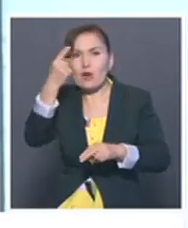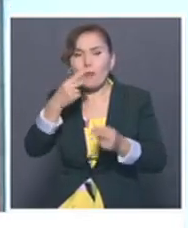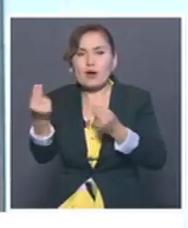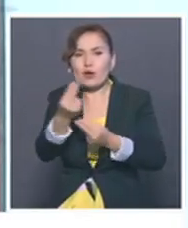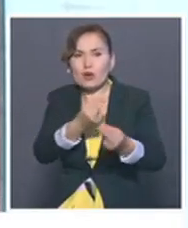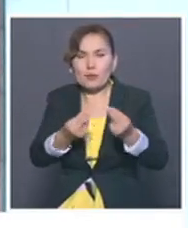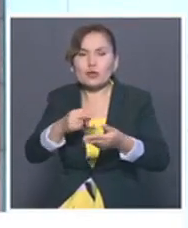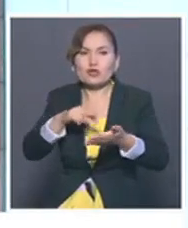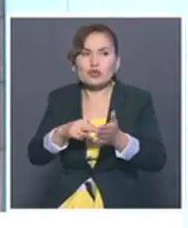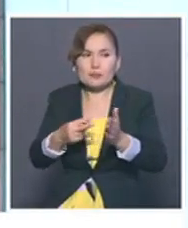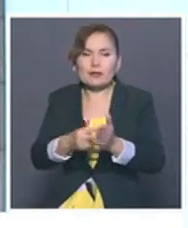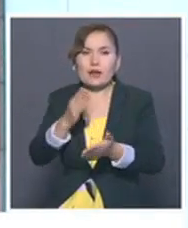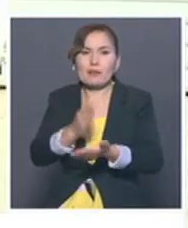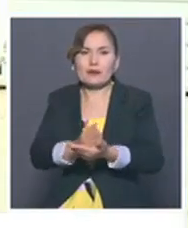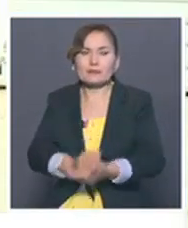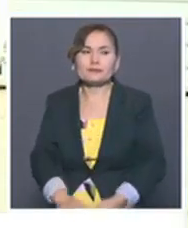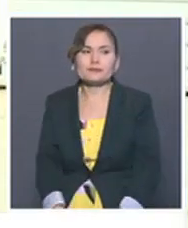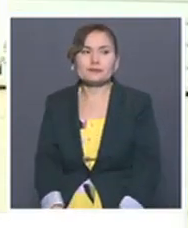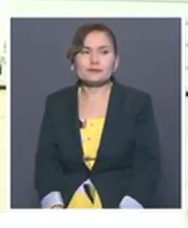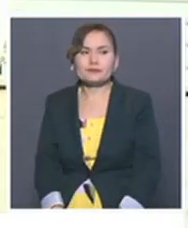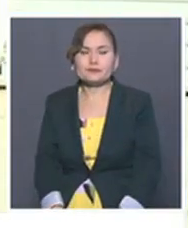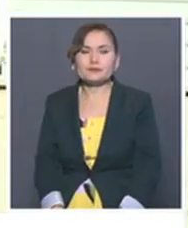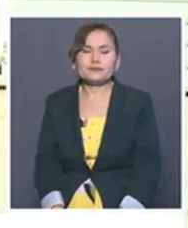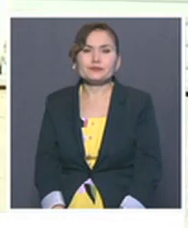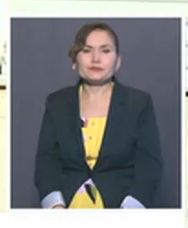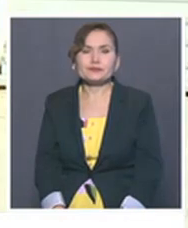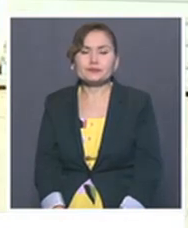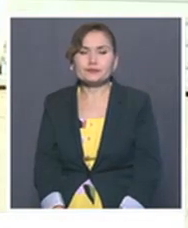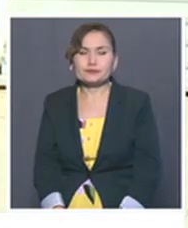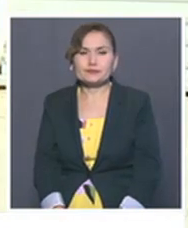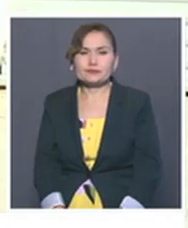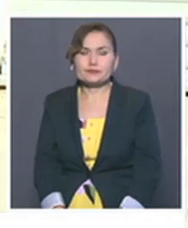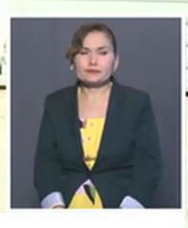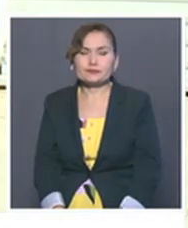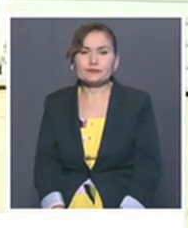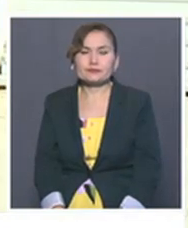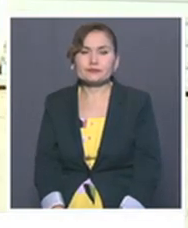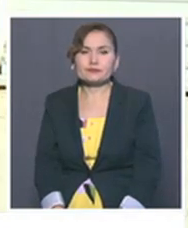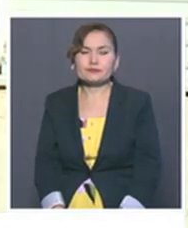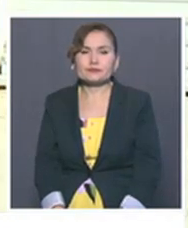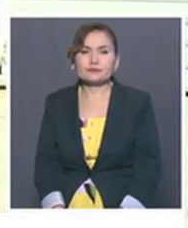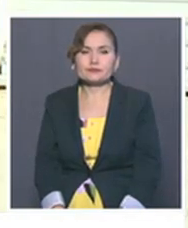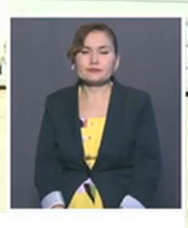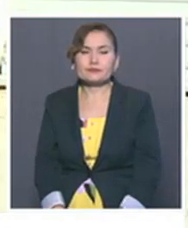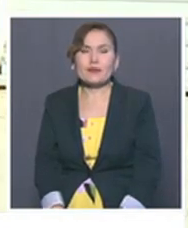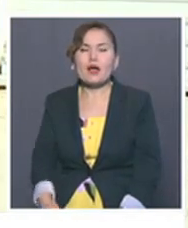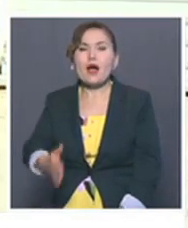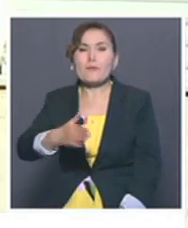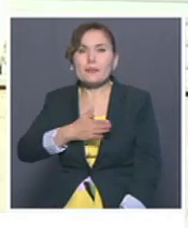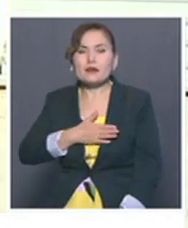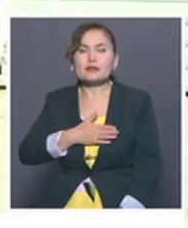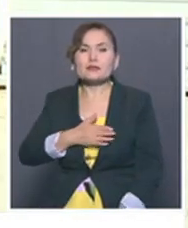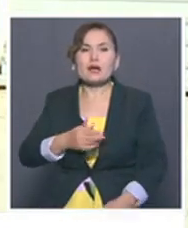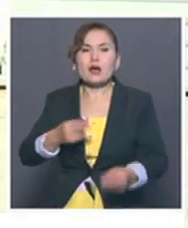кескіндеу жоспарда. Люди реагируют очень положительно. Біздің бұл